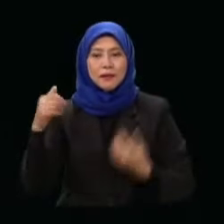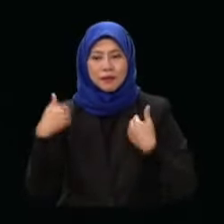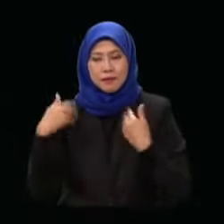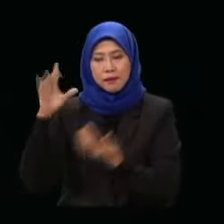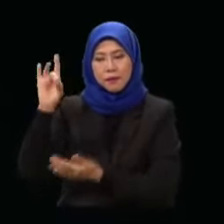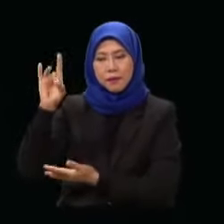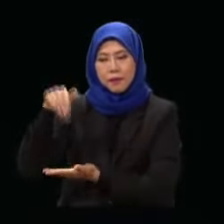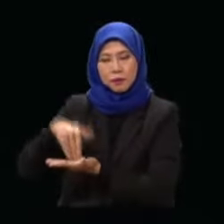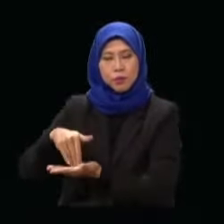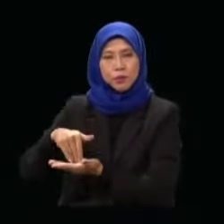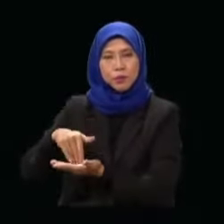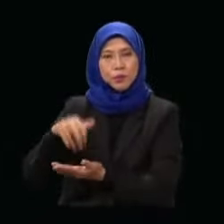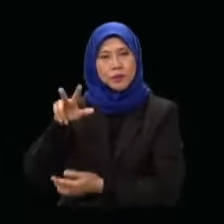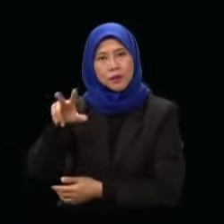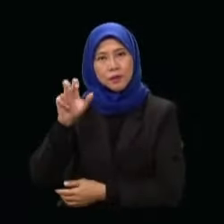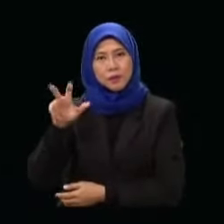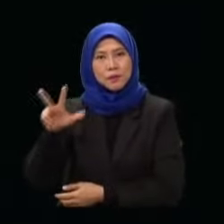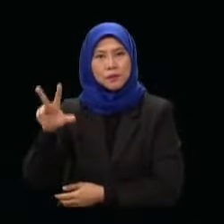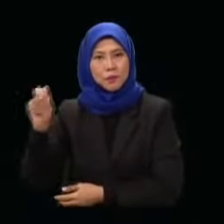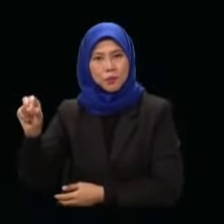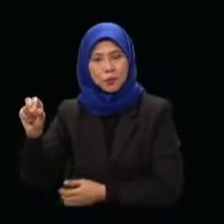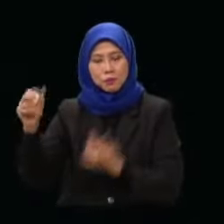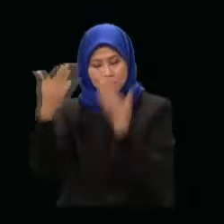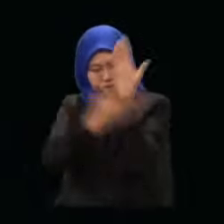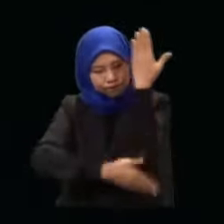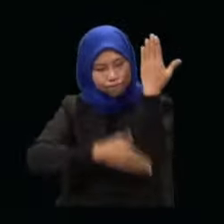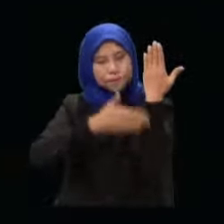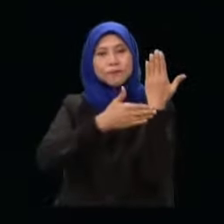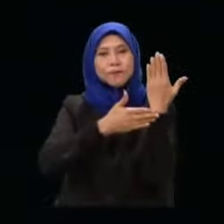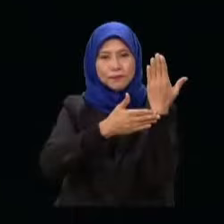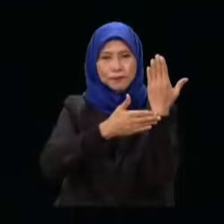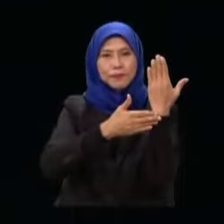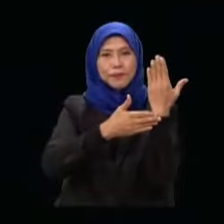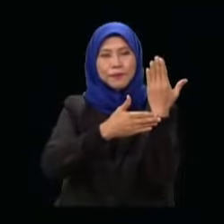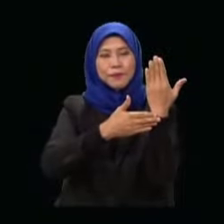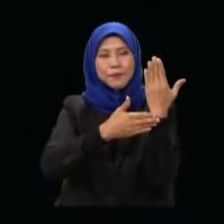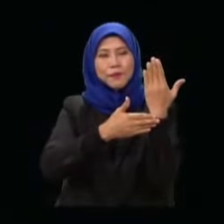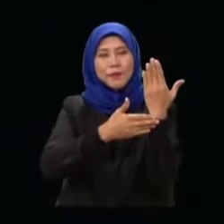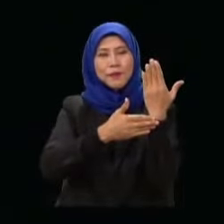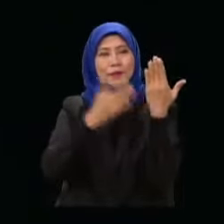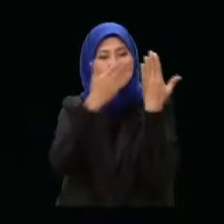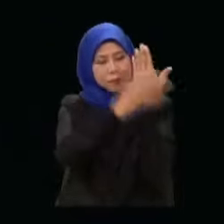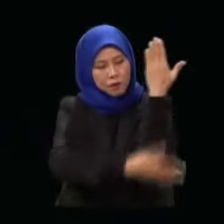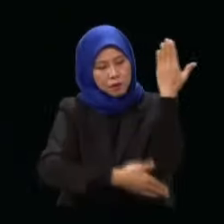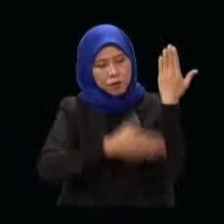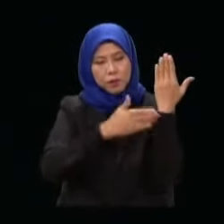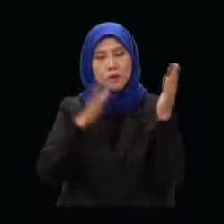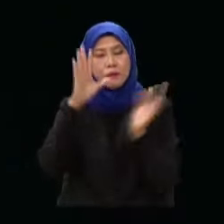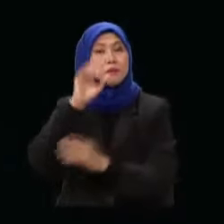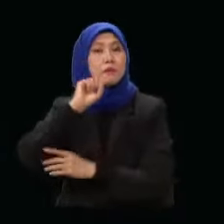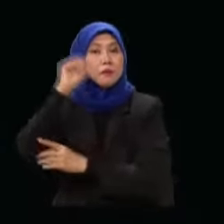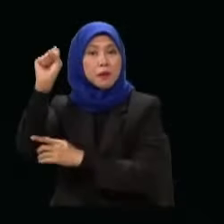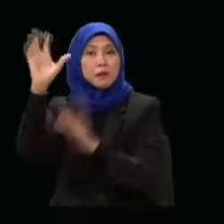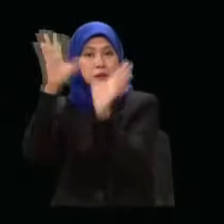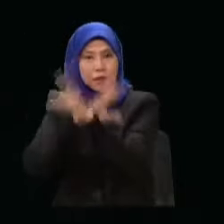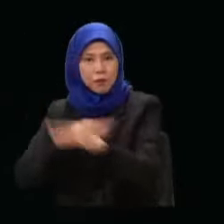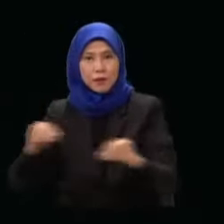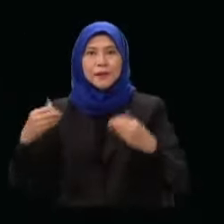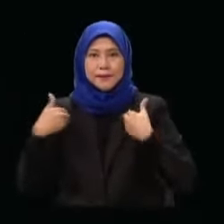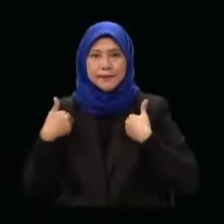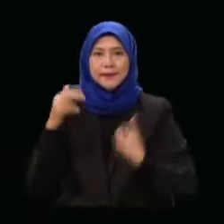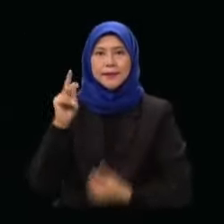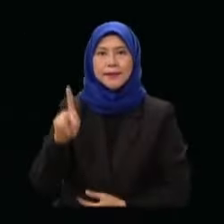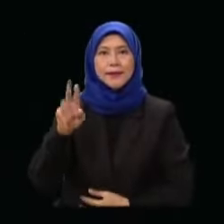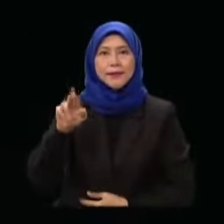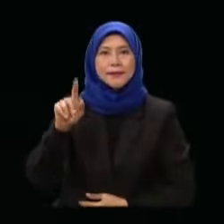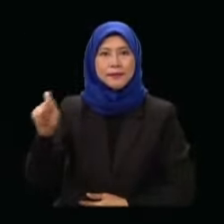bu 8330 ke arti diseluruh negara daripada 9 Jungle kepada Sabah Serawak dana kita